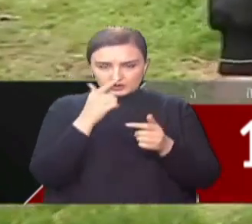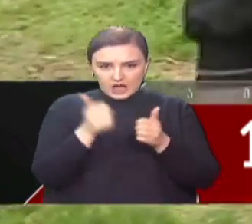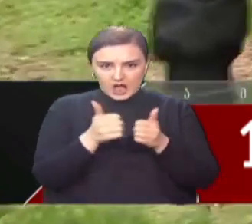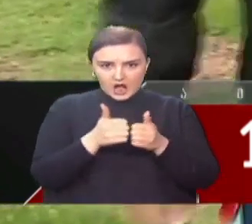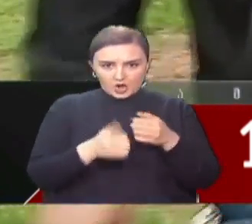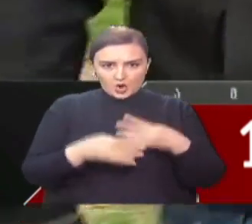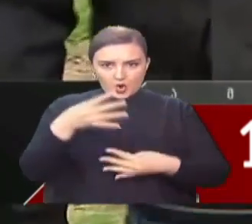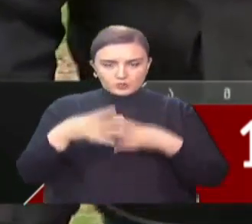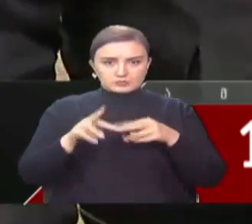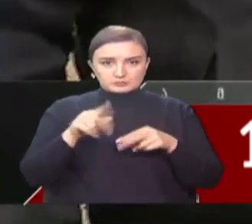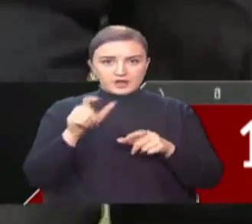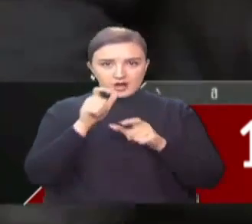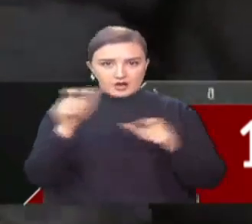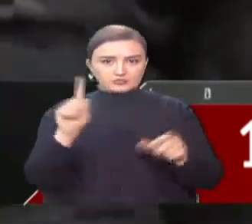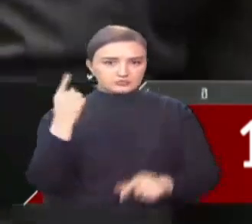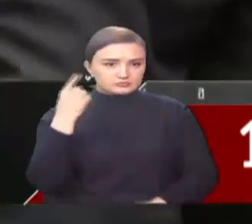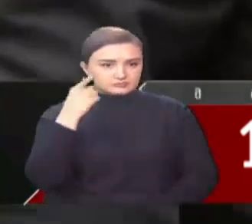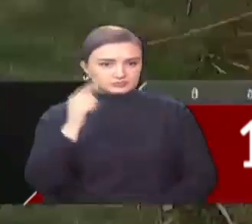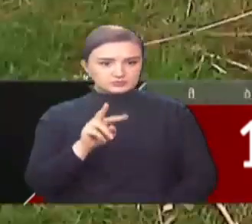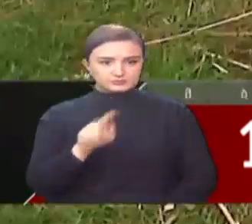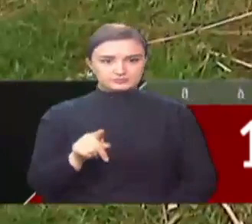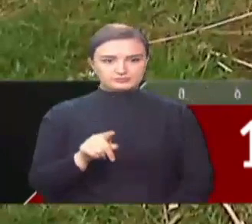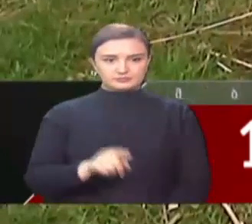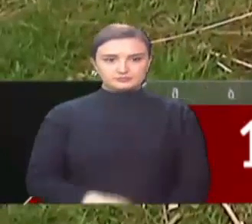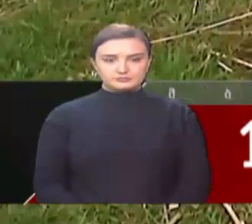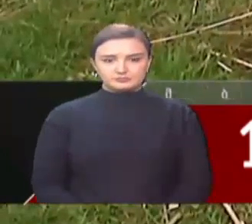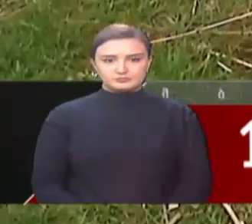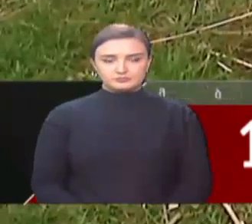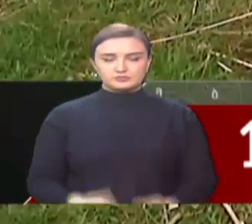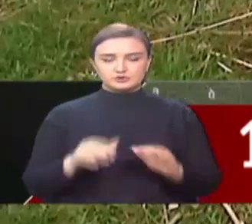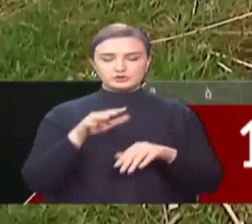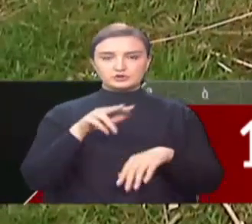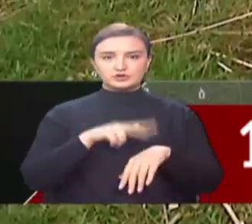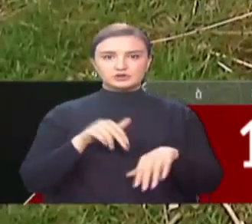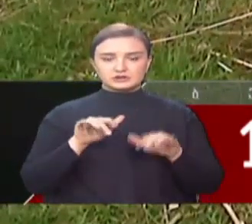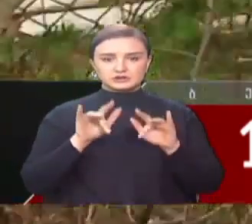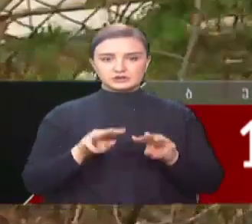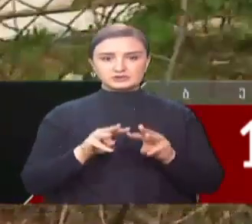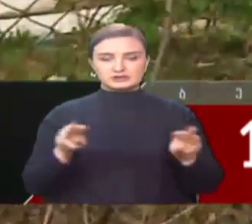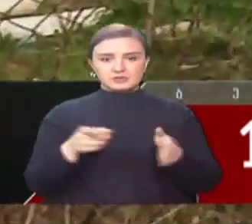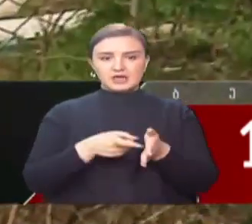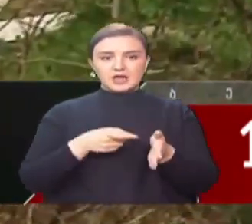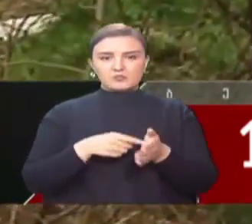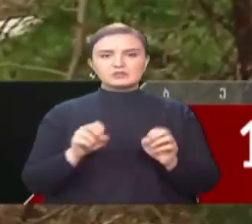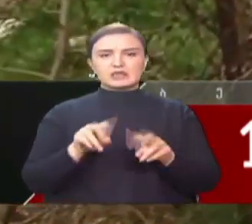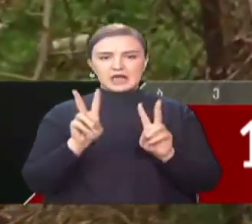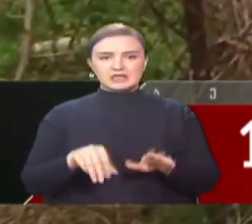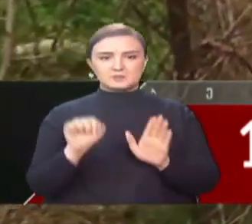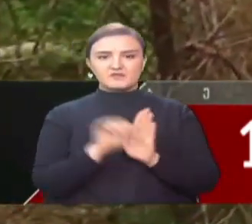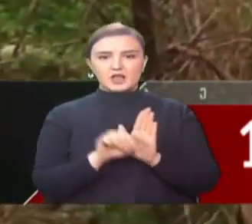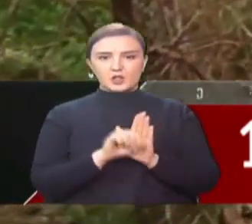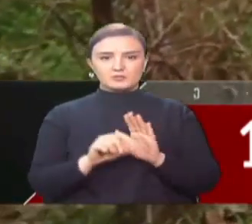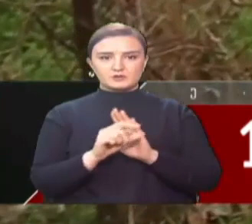და გაიგებდნენ მეზობლად მცხოვრებლები მის ყვირილს. შინაგან საქმეთა სამინისტრომ გამოძიება განზრახ